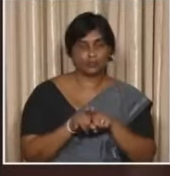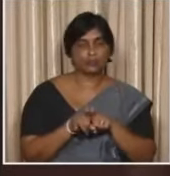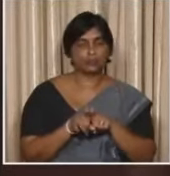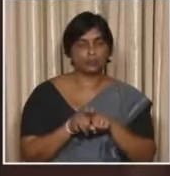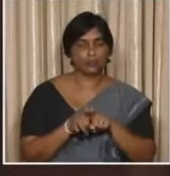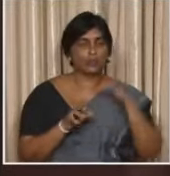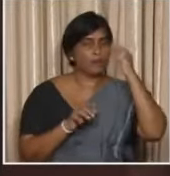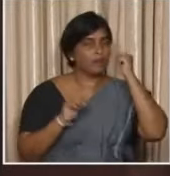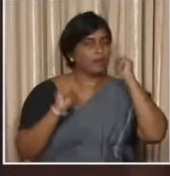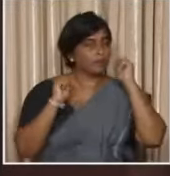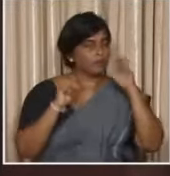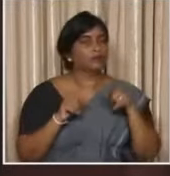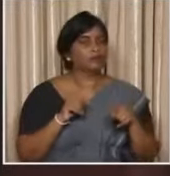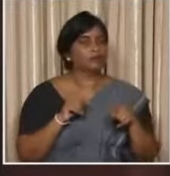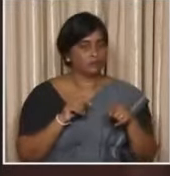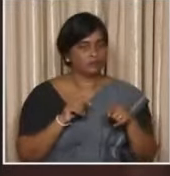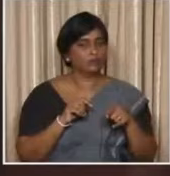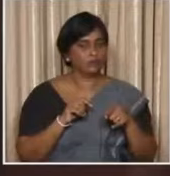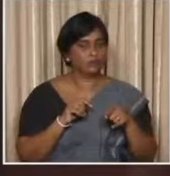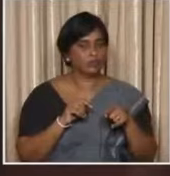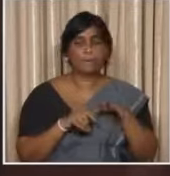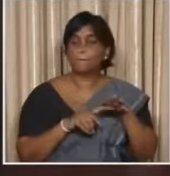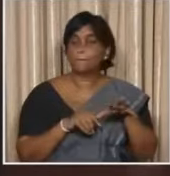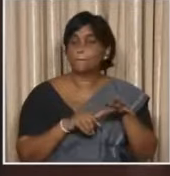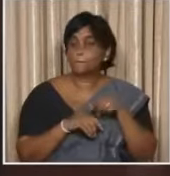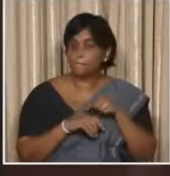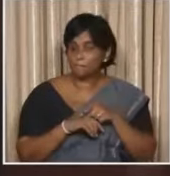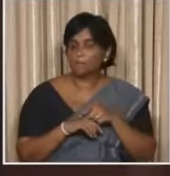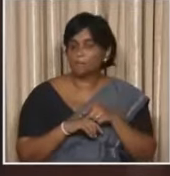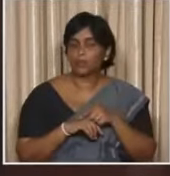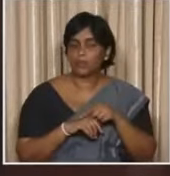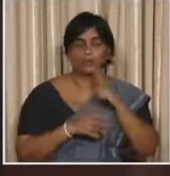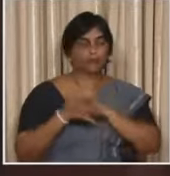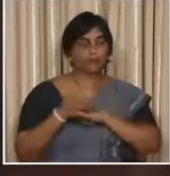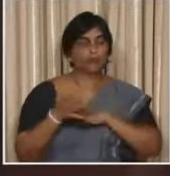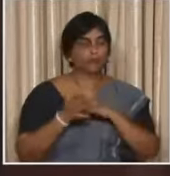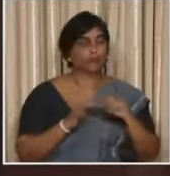බලදායි ලෙස පාවිච්චි කරන්න මේ අයවැය තුල ශක්තිය ලැබිලා තියෙනවා.